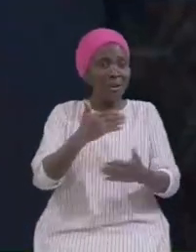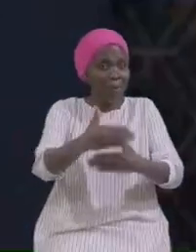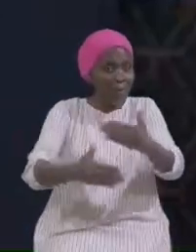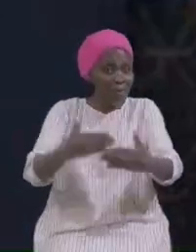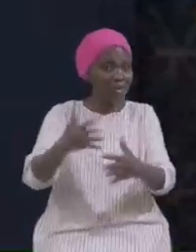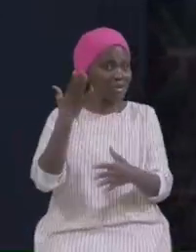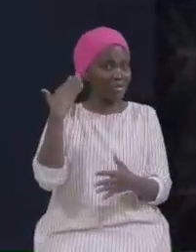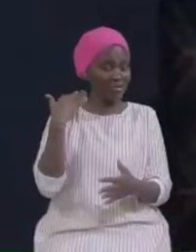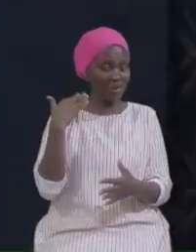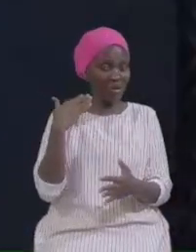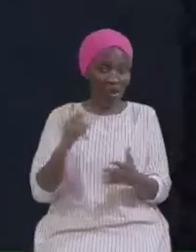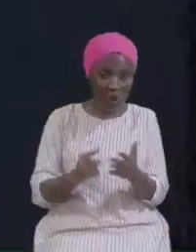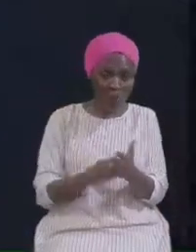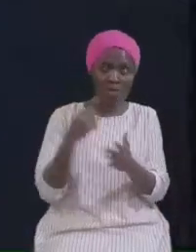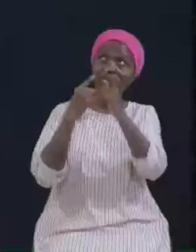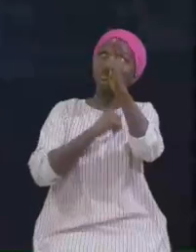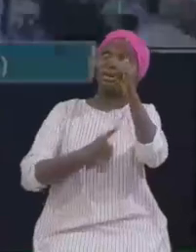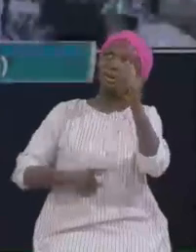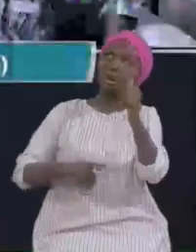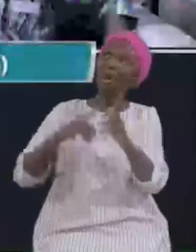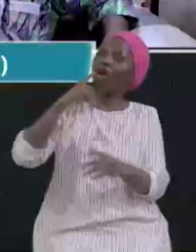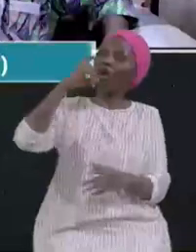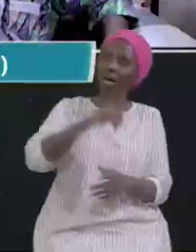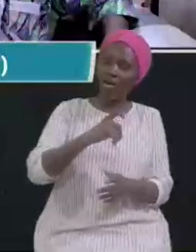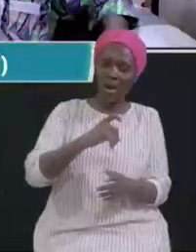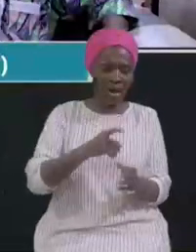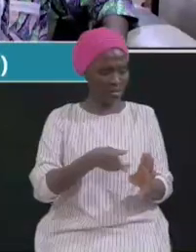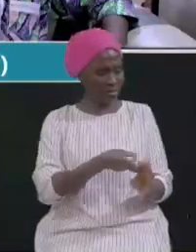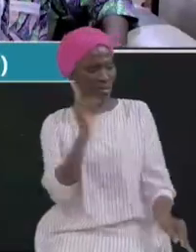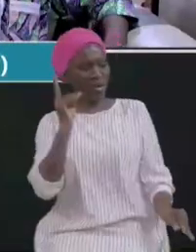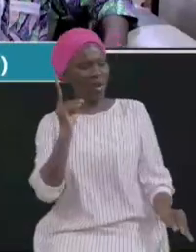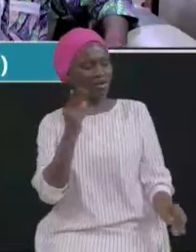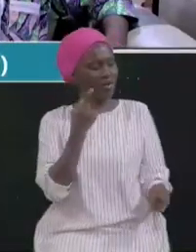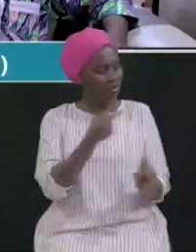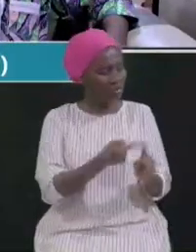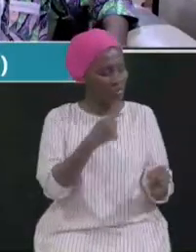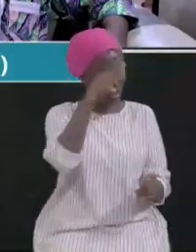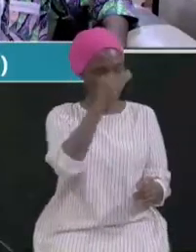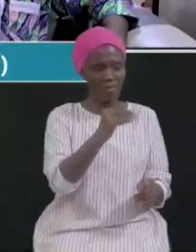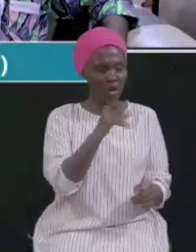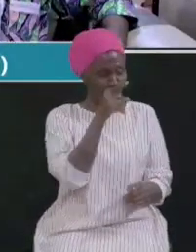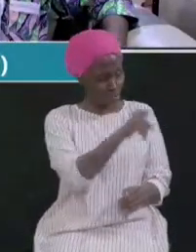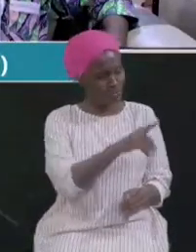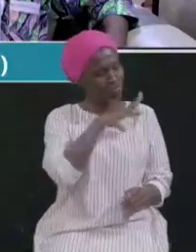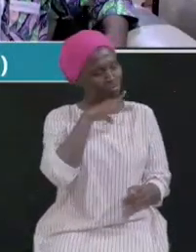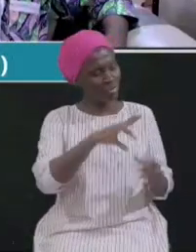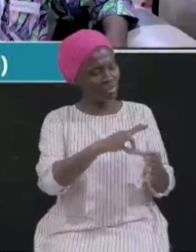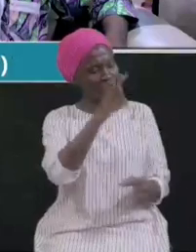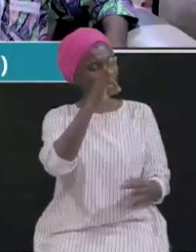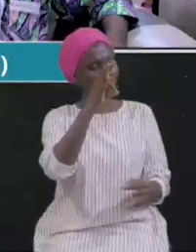ton progrès. Une fois que le Seigneur dit, sors de l'homme, esprit